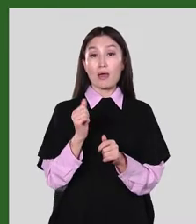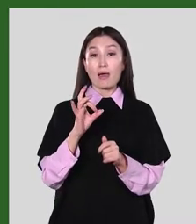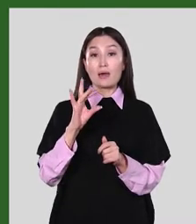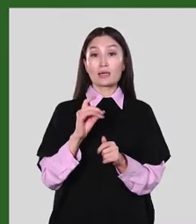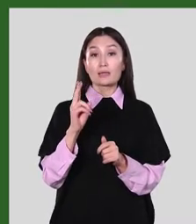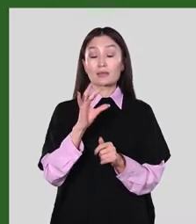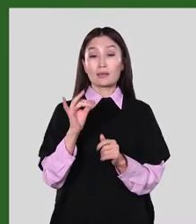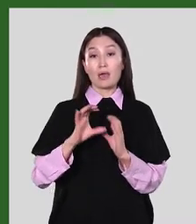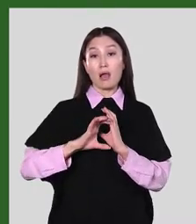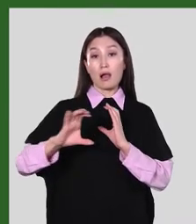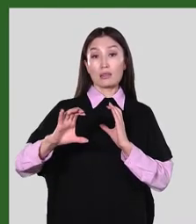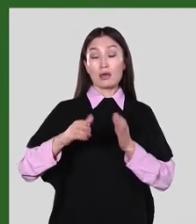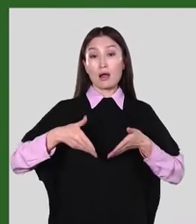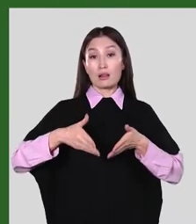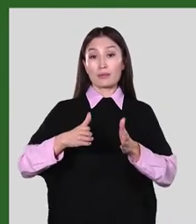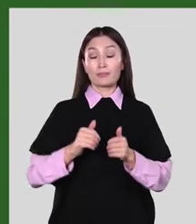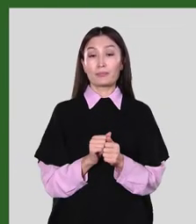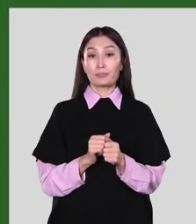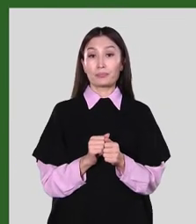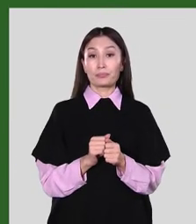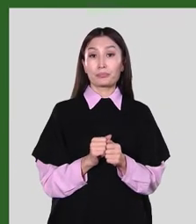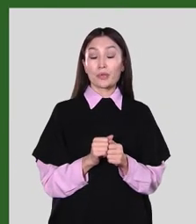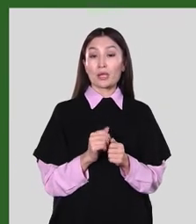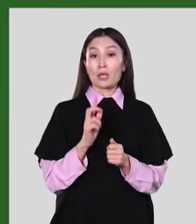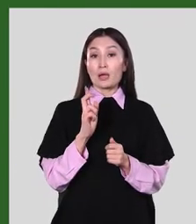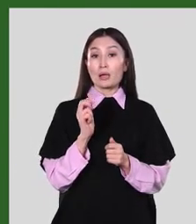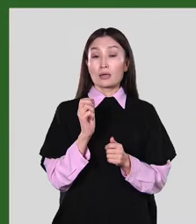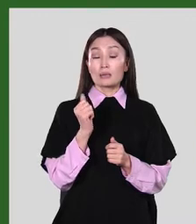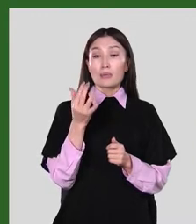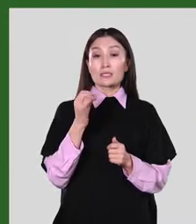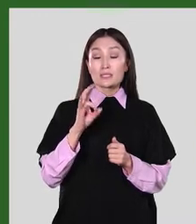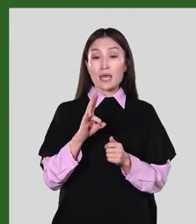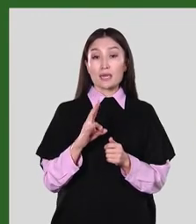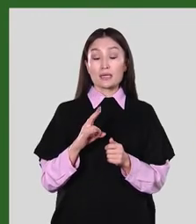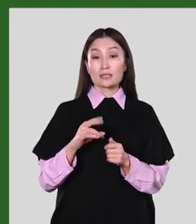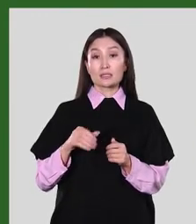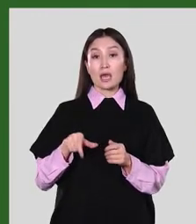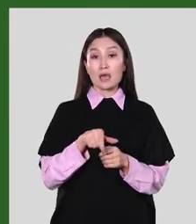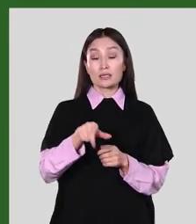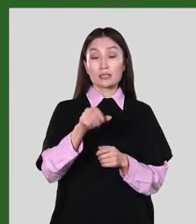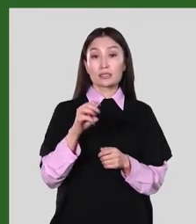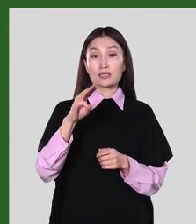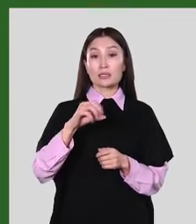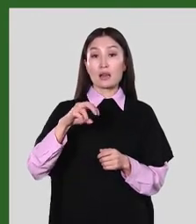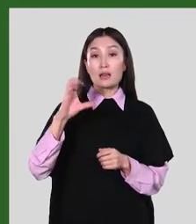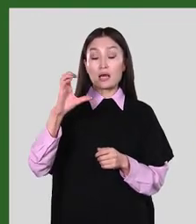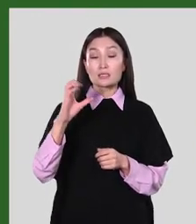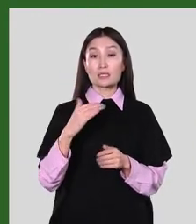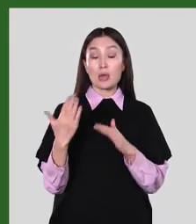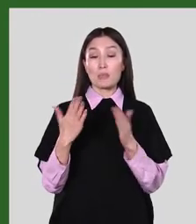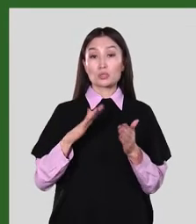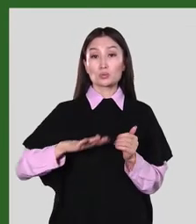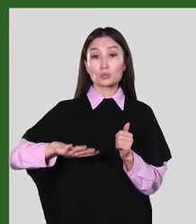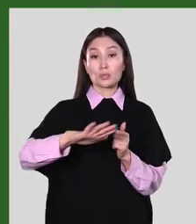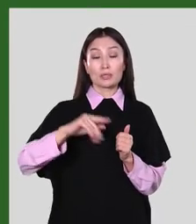и каналы бассейн реки талас занимает долину между хребтами